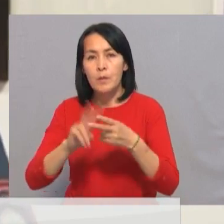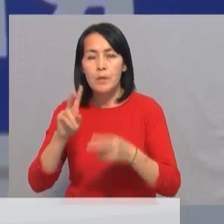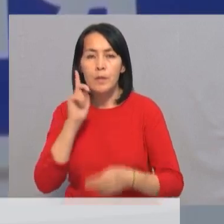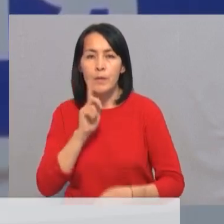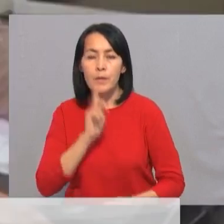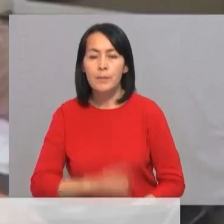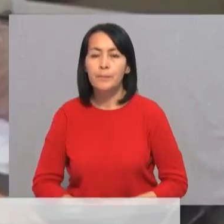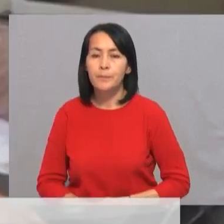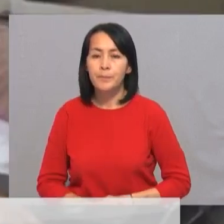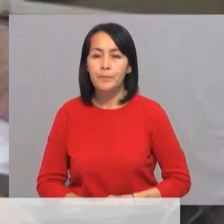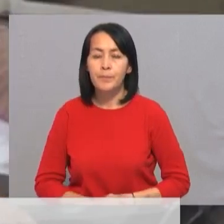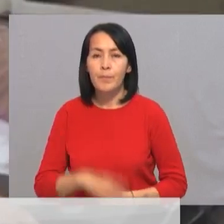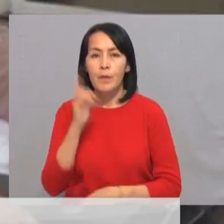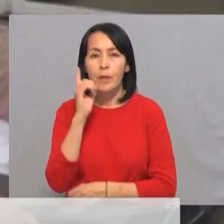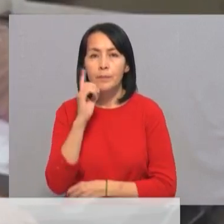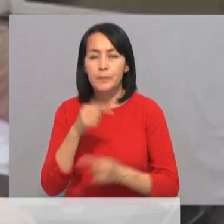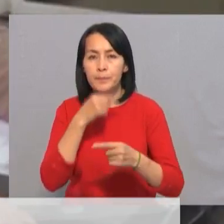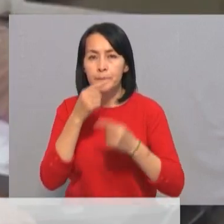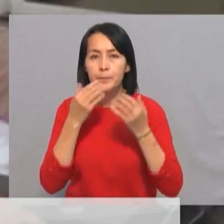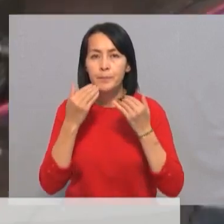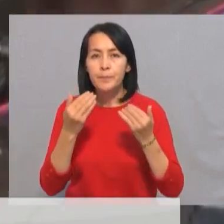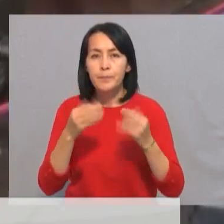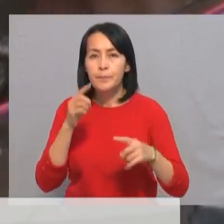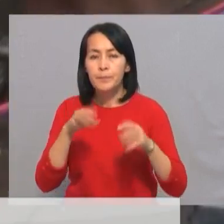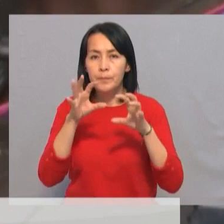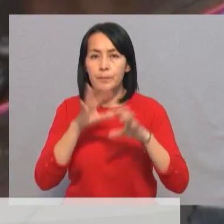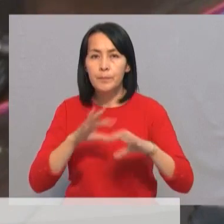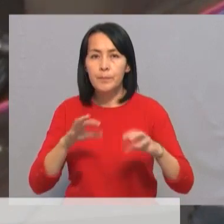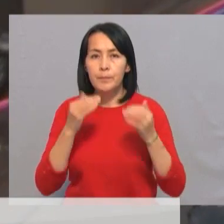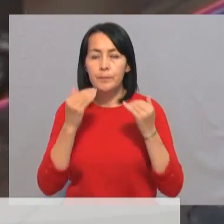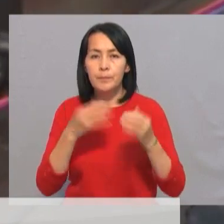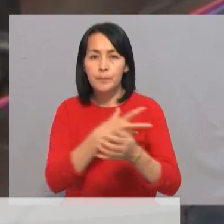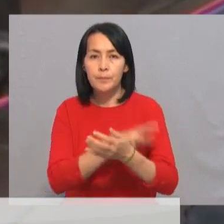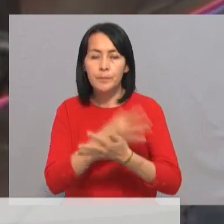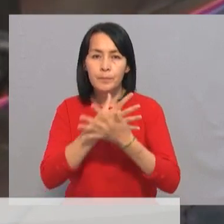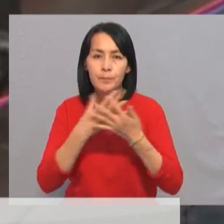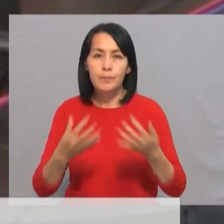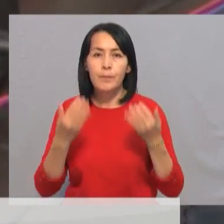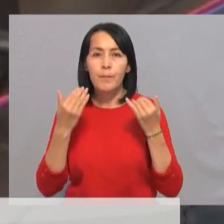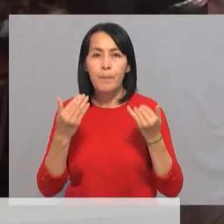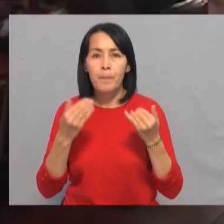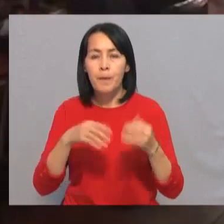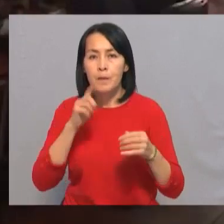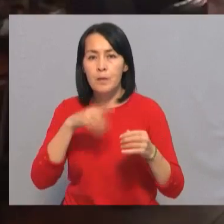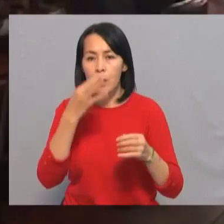временного содержания. Стражи порядка предупреждают, любое незаконное обращение с наркотическими средствами